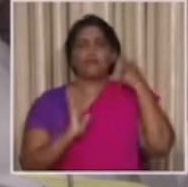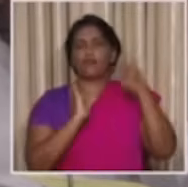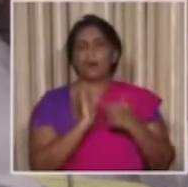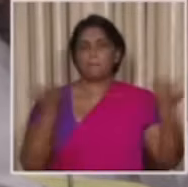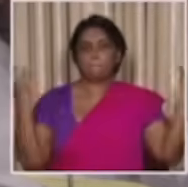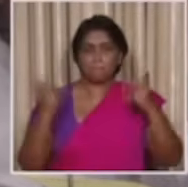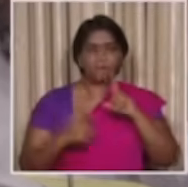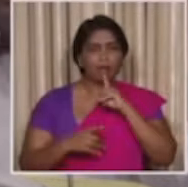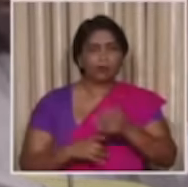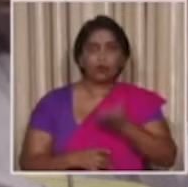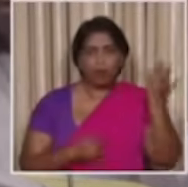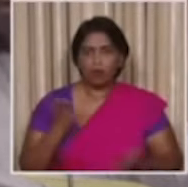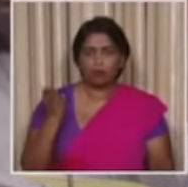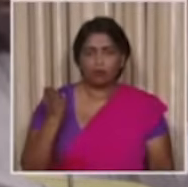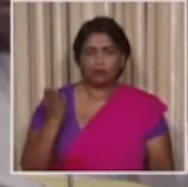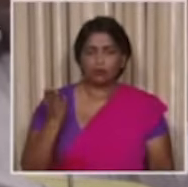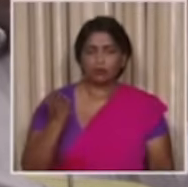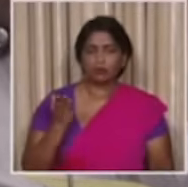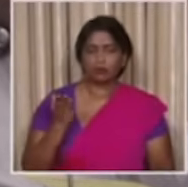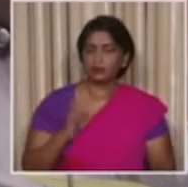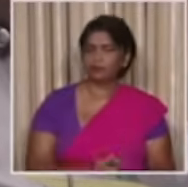කියලා. මේ පුළුවන්ද?